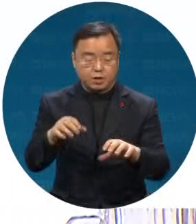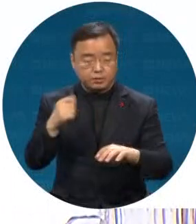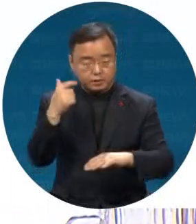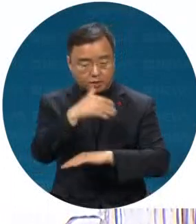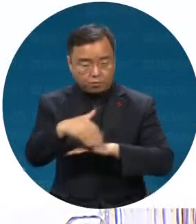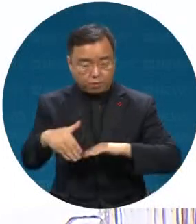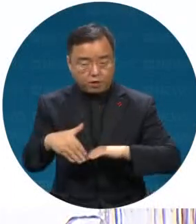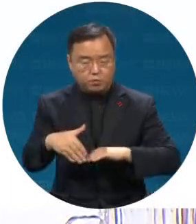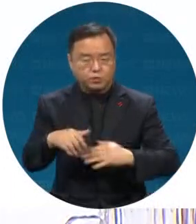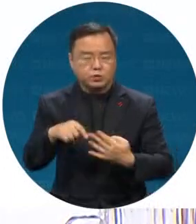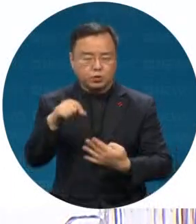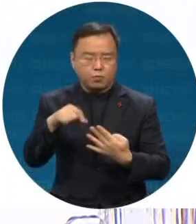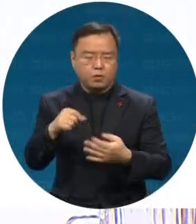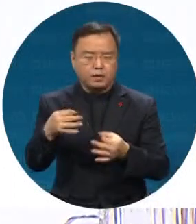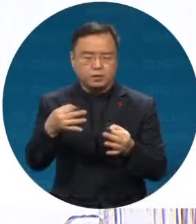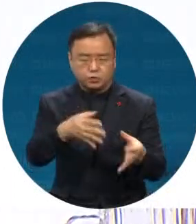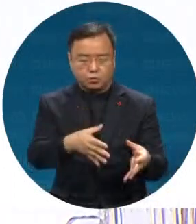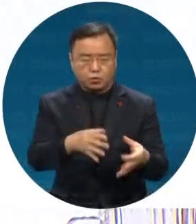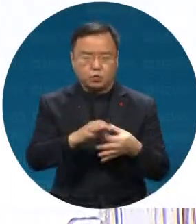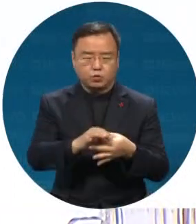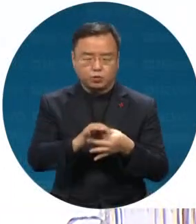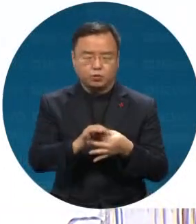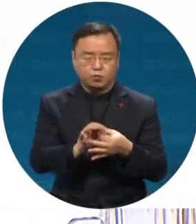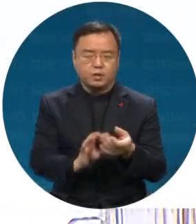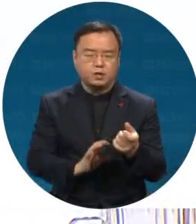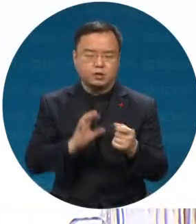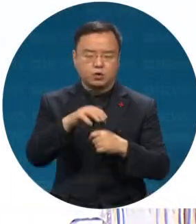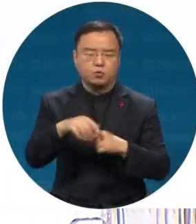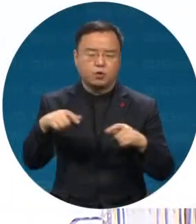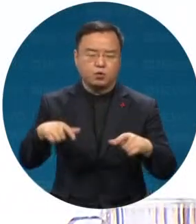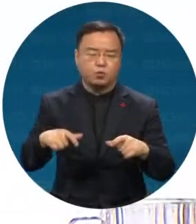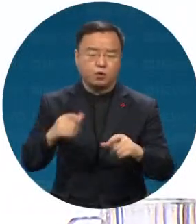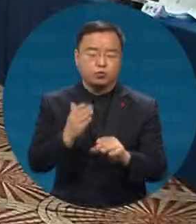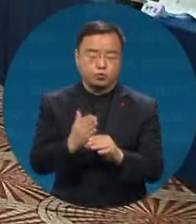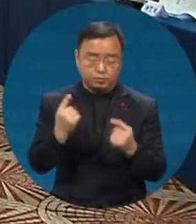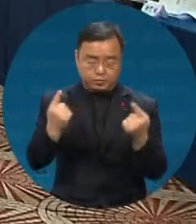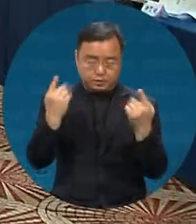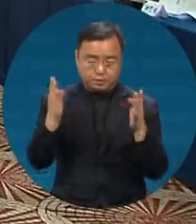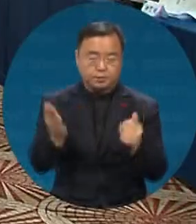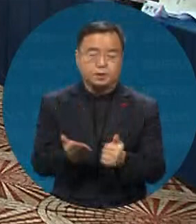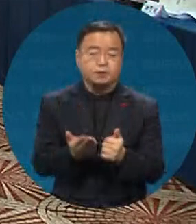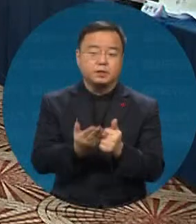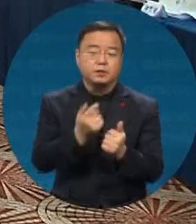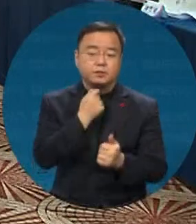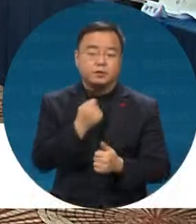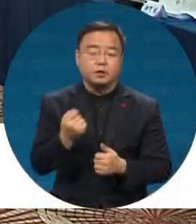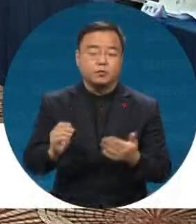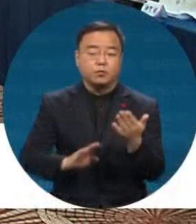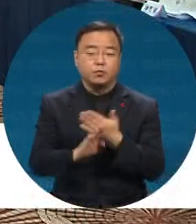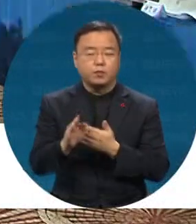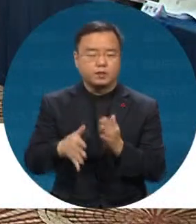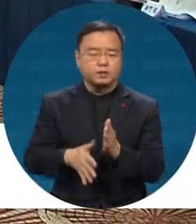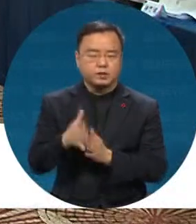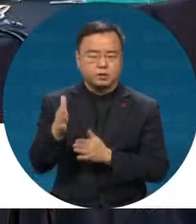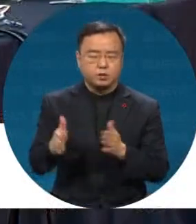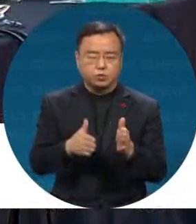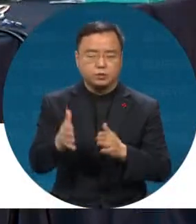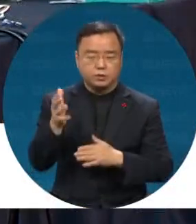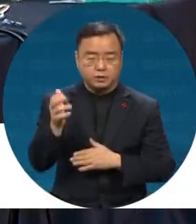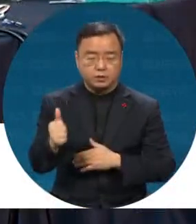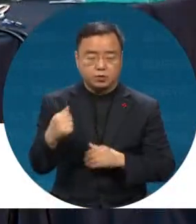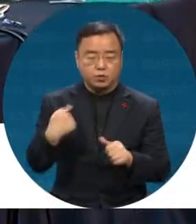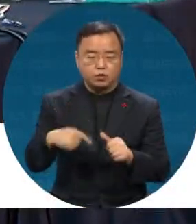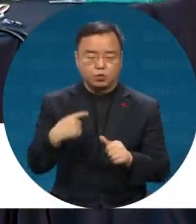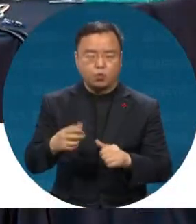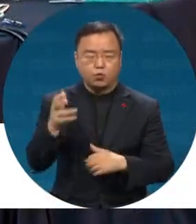지원하여 글로컬 대학을 6승하기로 하였습니다 이 밖에도 시도지사와 교육감 러닝메이트